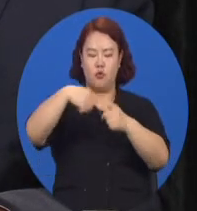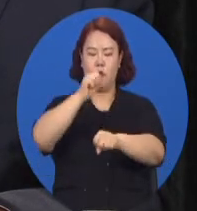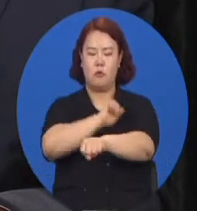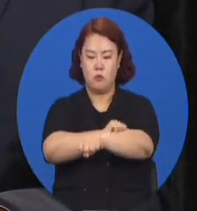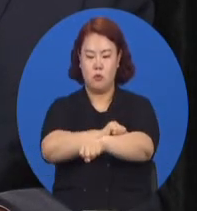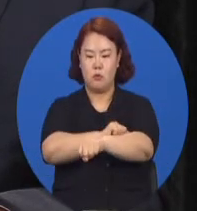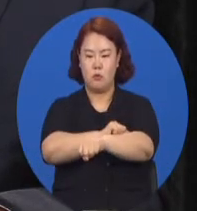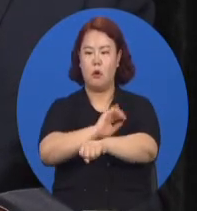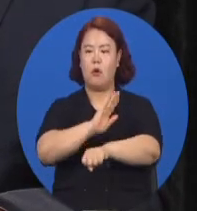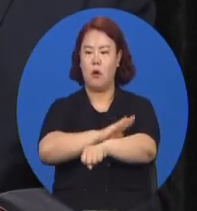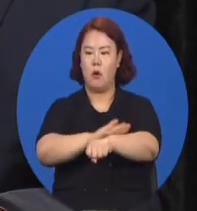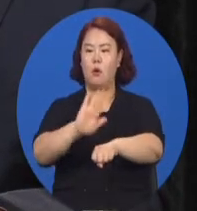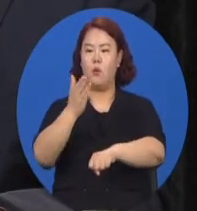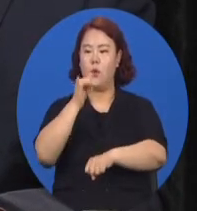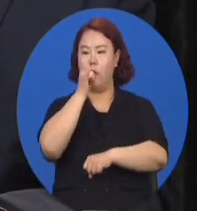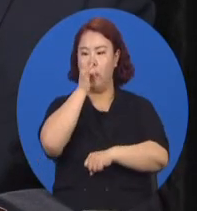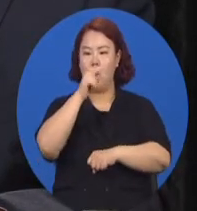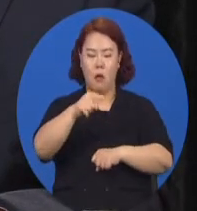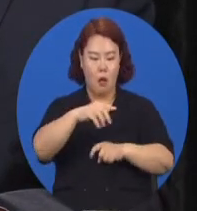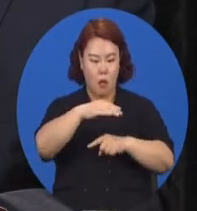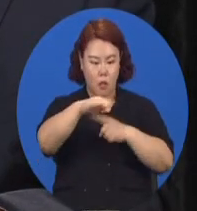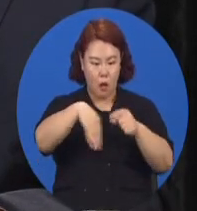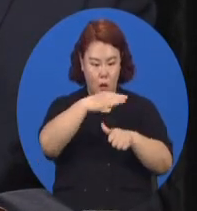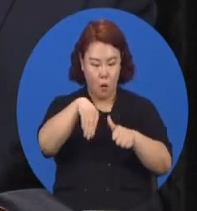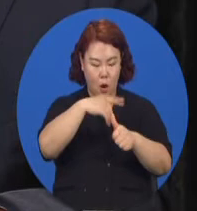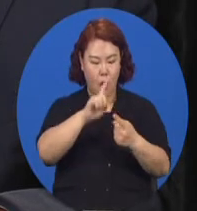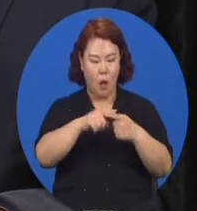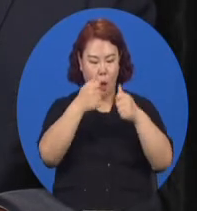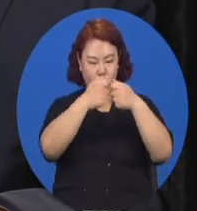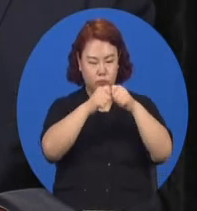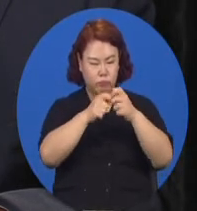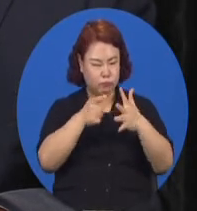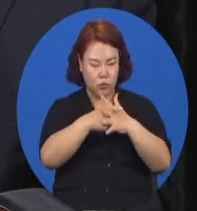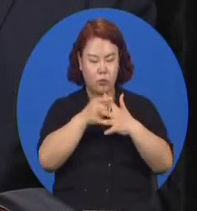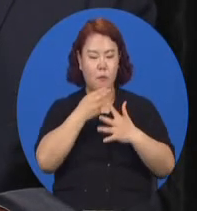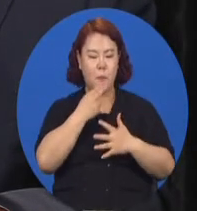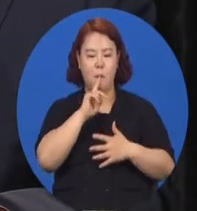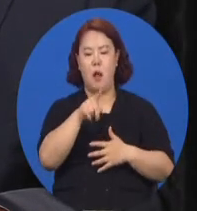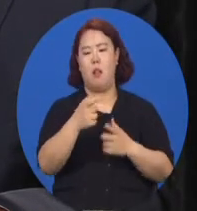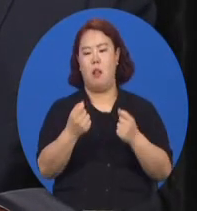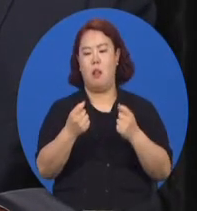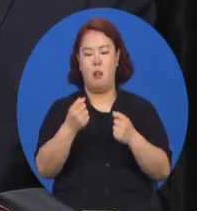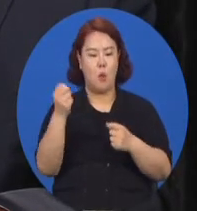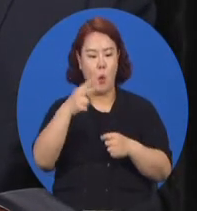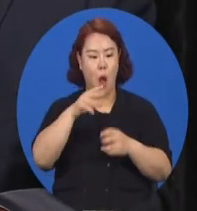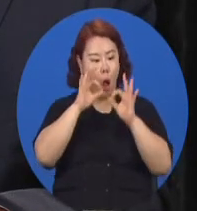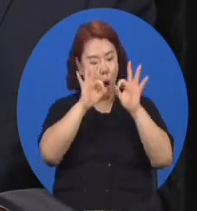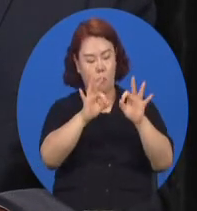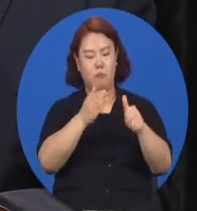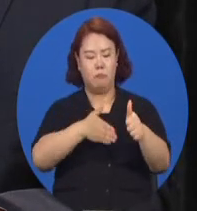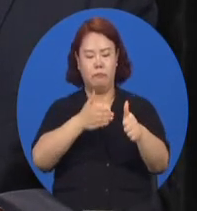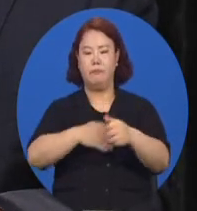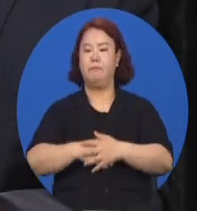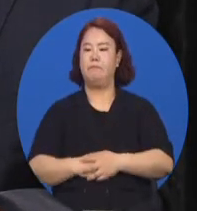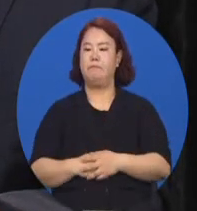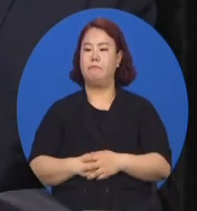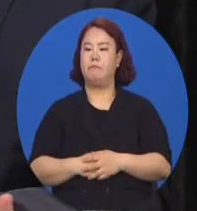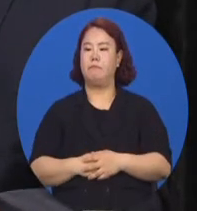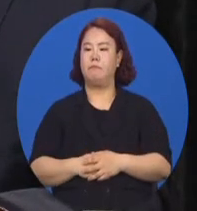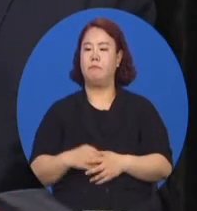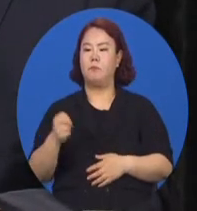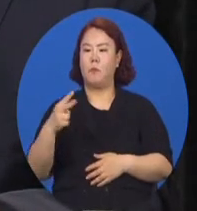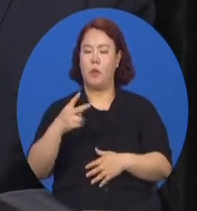아마 제대로 파악을 안 하고 하시는 말씀 같은데 그것은 다시 한번 가서 운영을 해보시고 저희들이 이